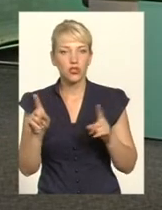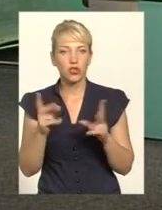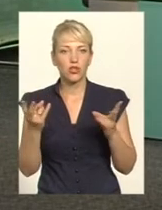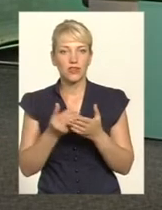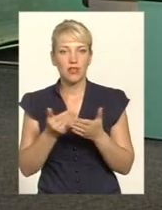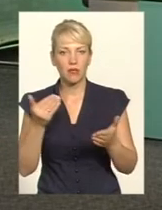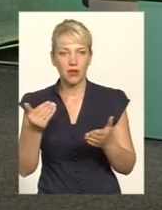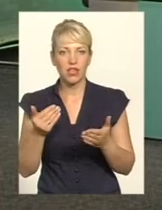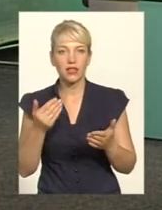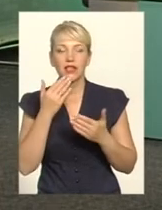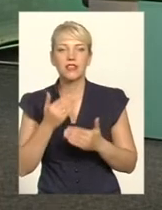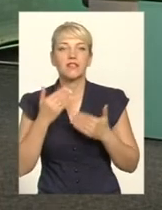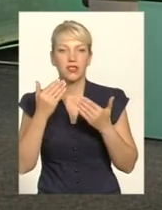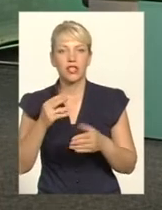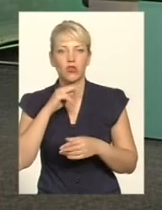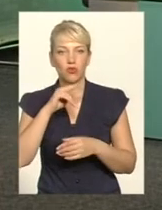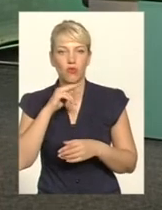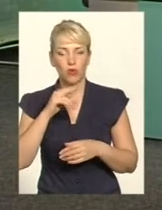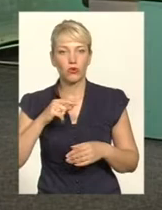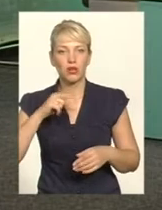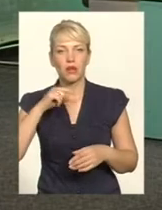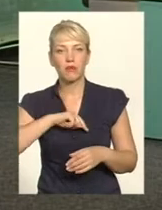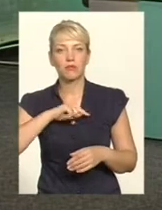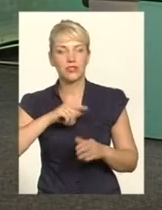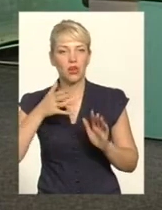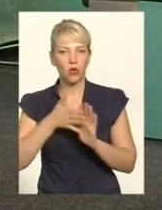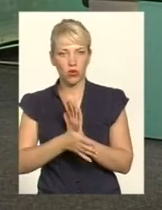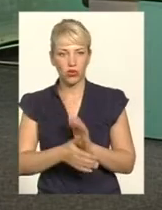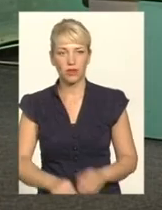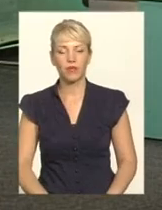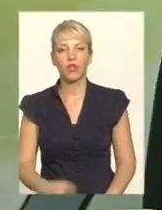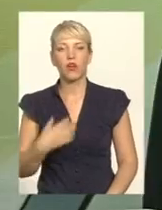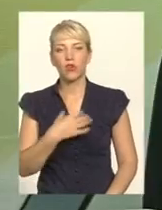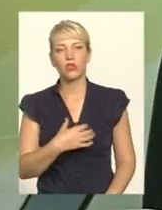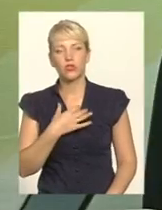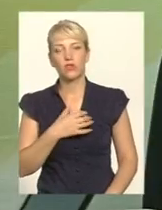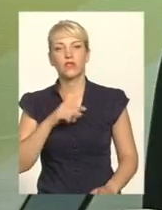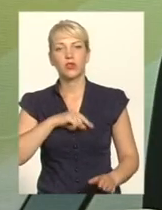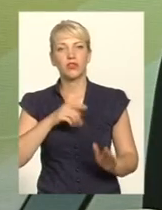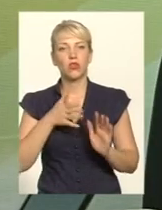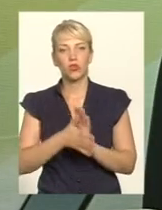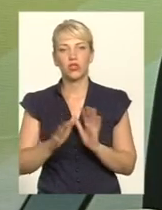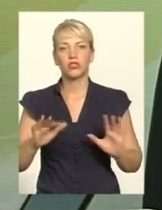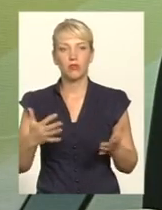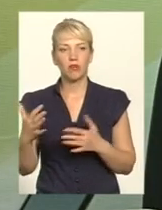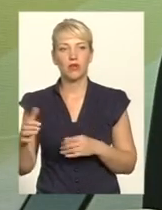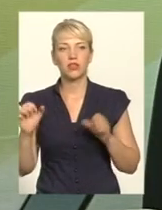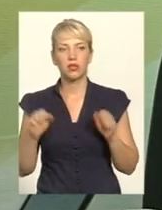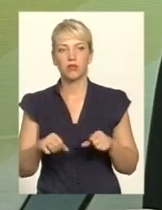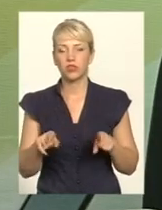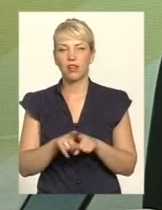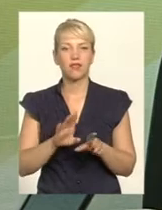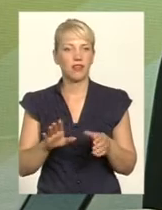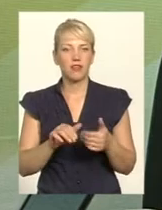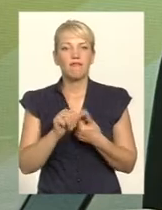насамперед звертають увагу психологи? Основні психологічні моменти, може, навіть так і не